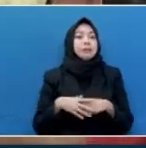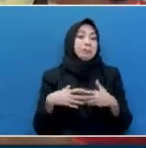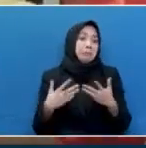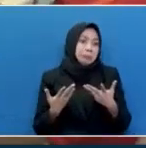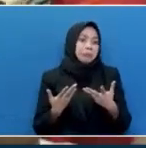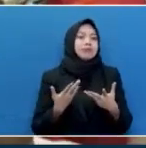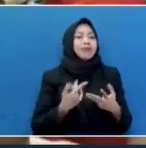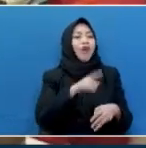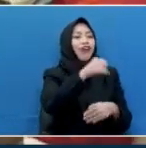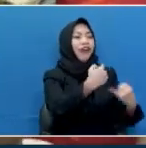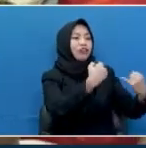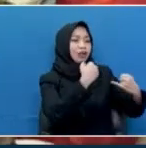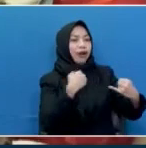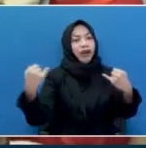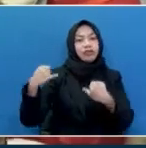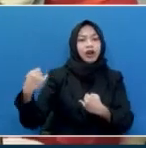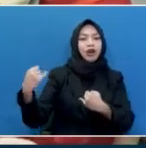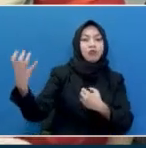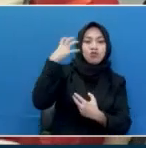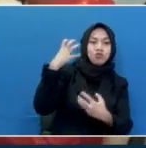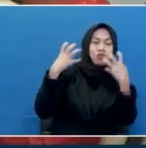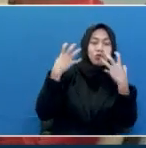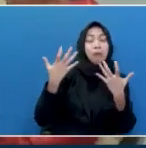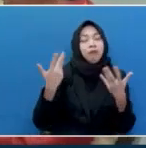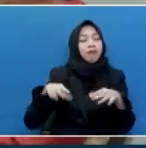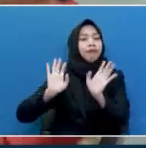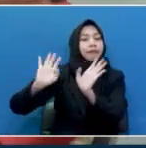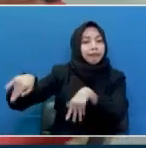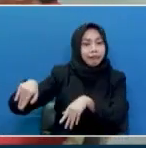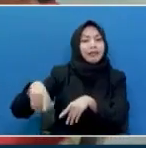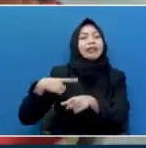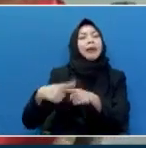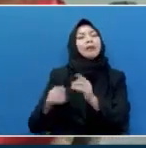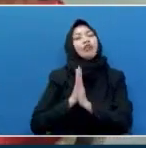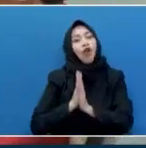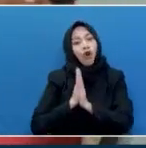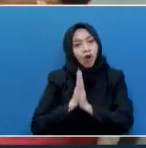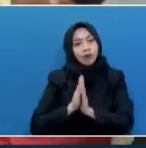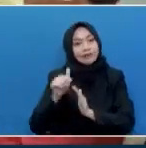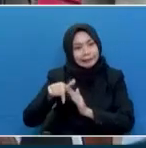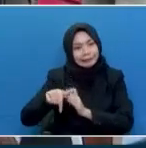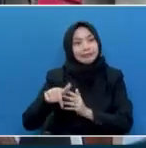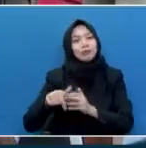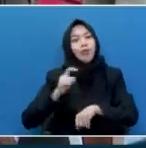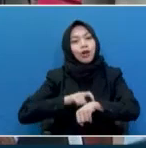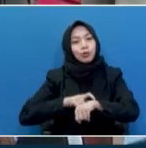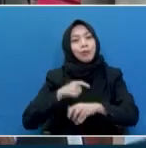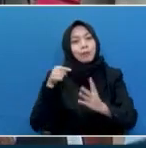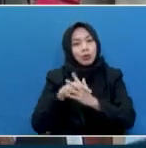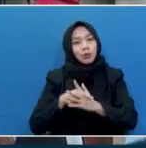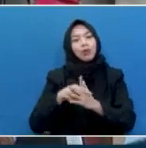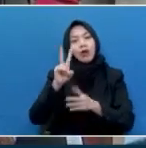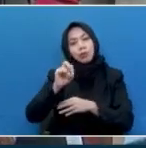sebelumnya beberapa pihak mengejek atau membulinya namun Mega meminta untuk tidak dibully di masa Pemilu 2024